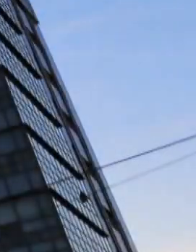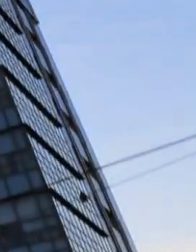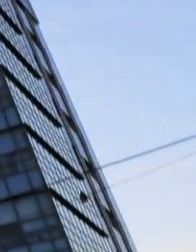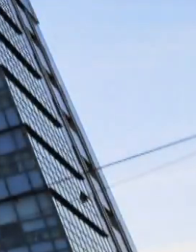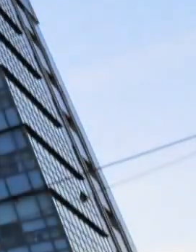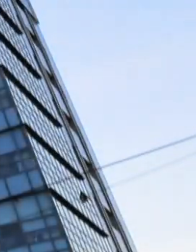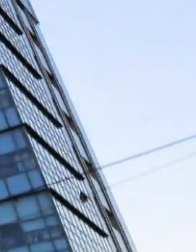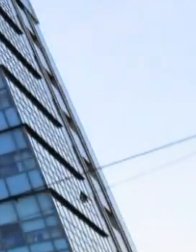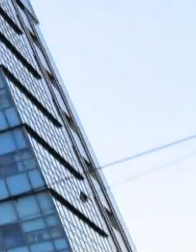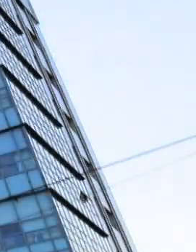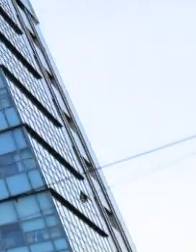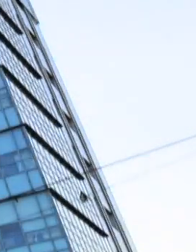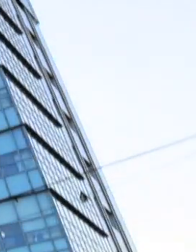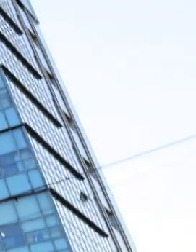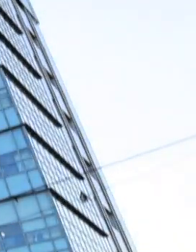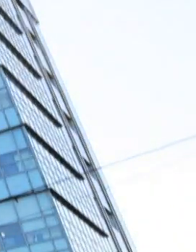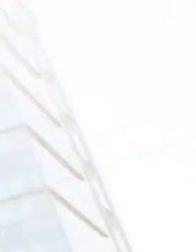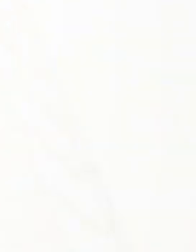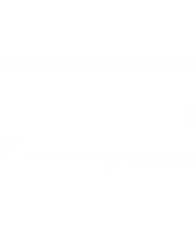새로워질 한국교회